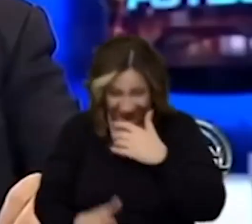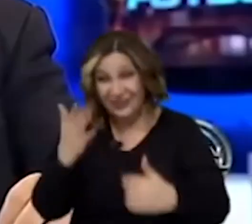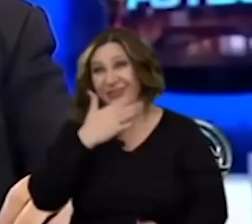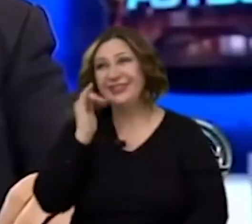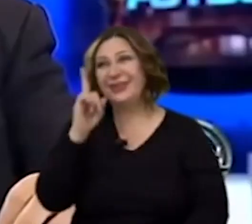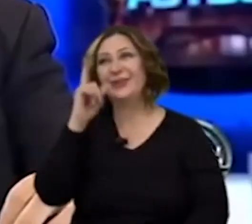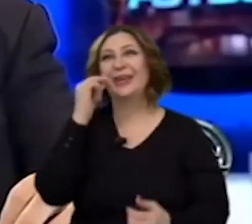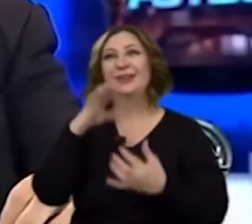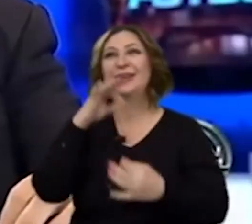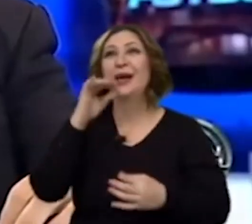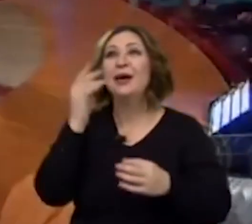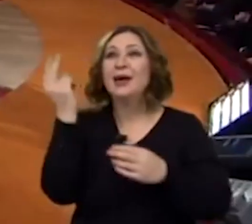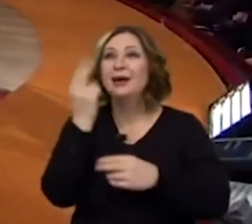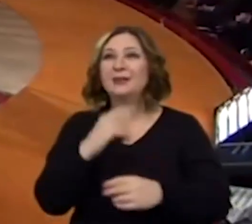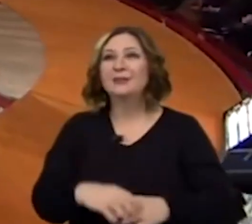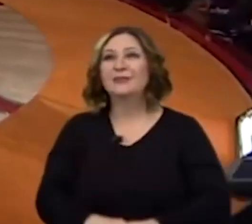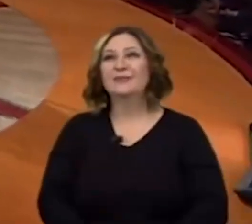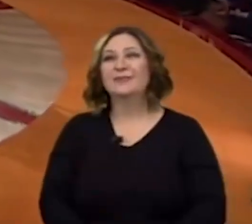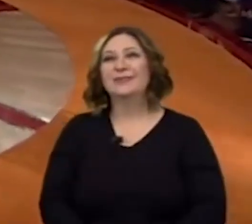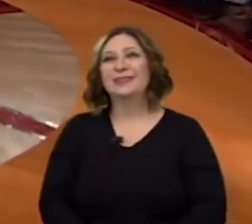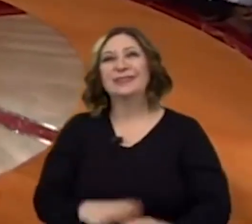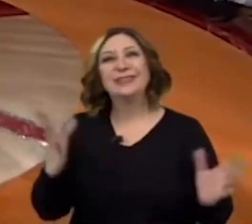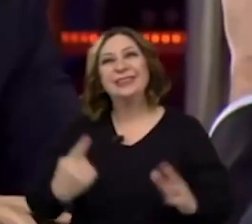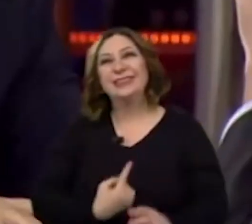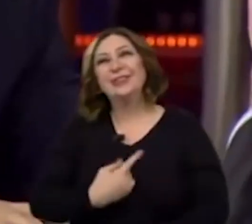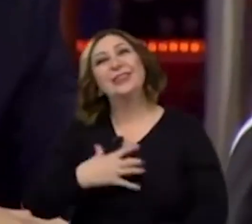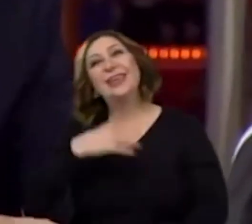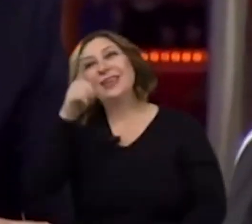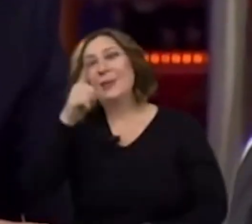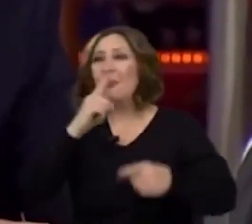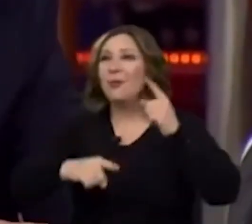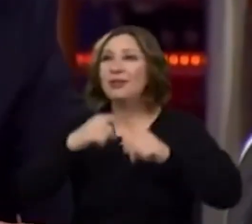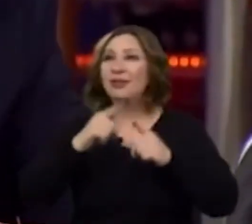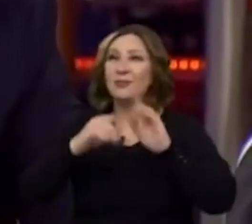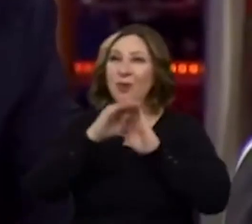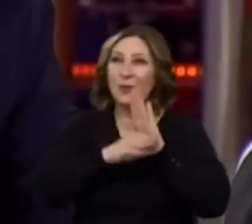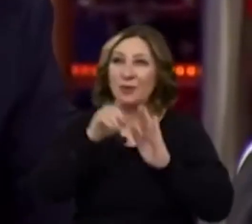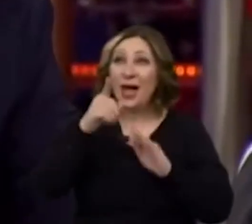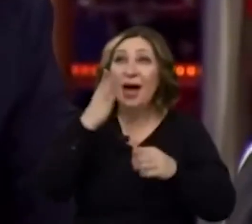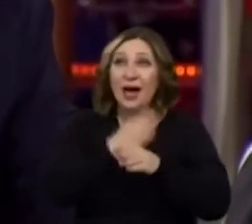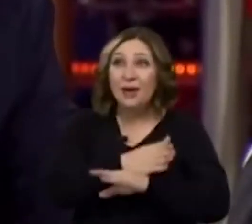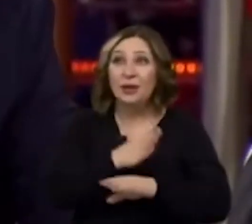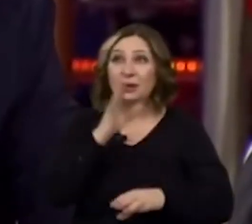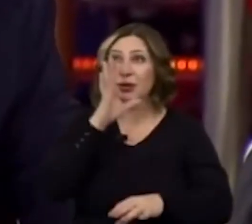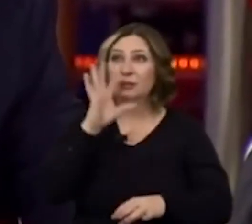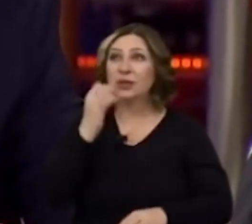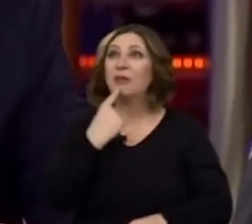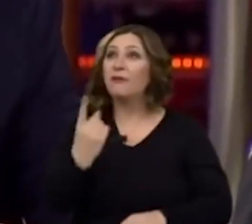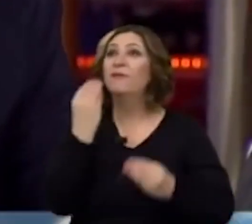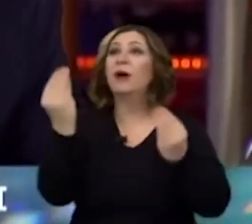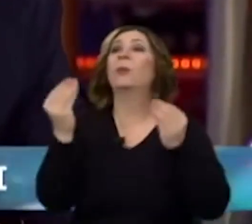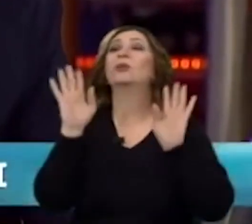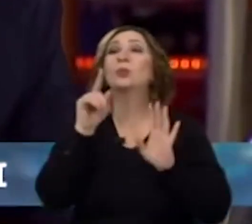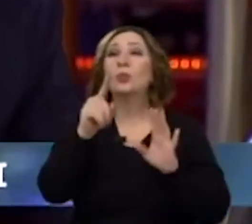herif. Karikatür konusunda el beceri... Rasim nasıl hissediyorsun kendini? Çünkü politik programlarda hakikaten kimseye lafı bırakmıyorsun.